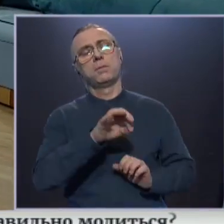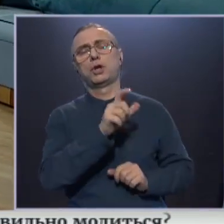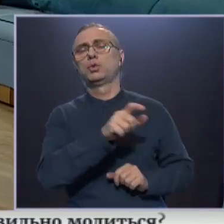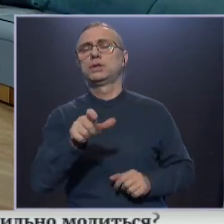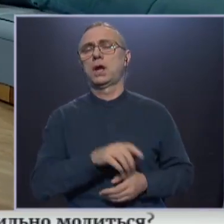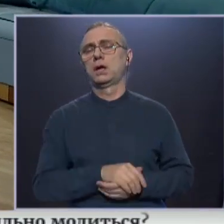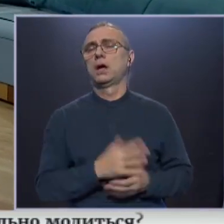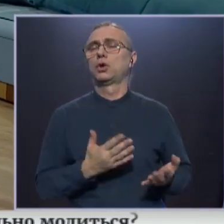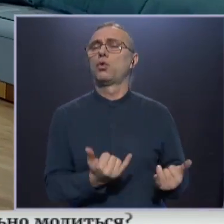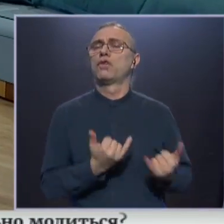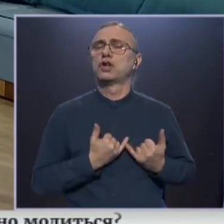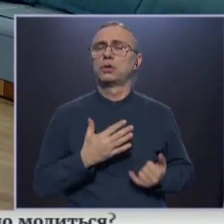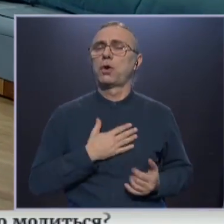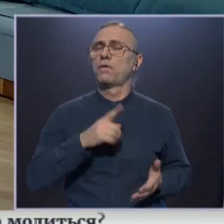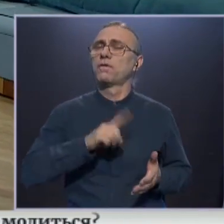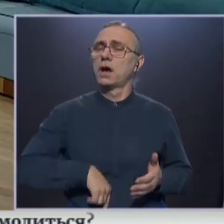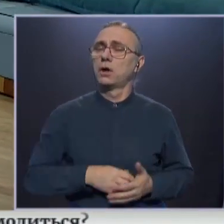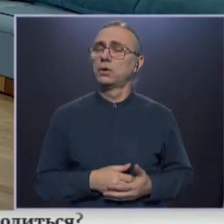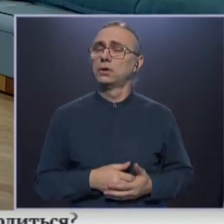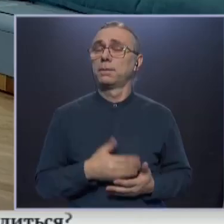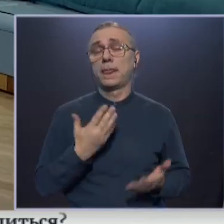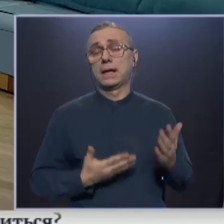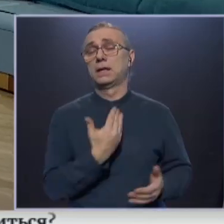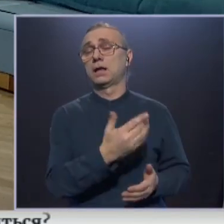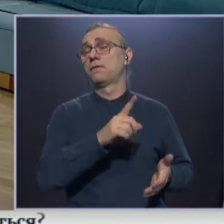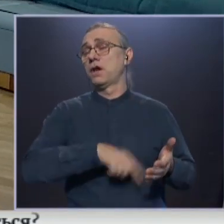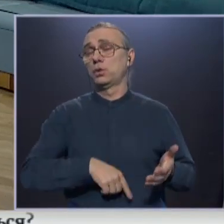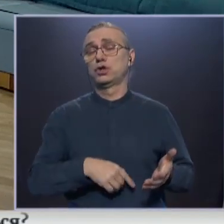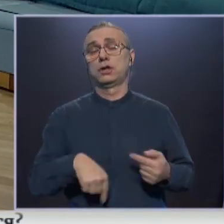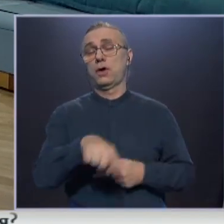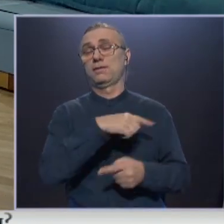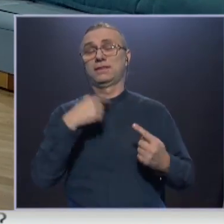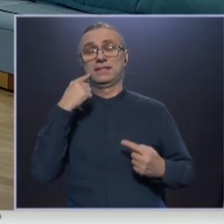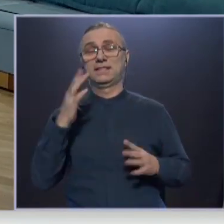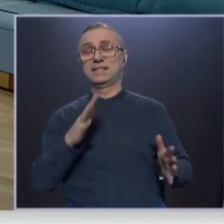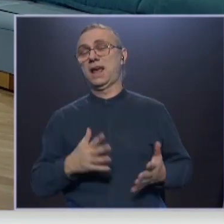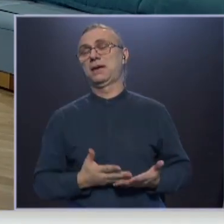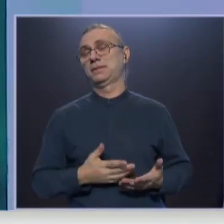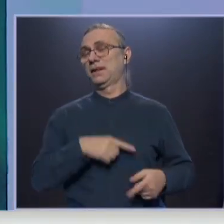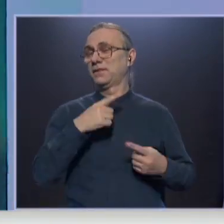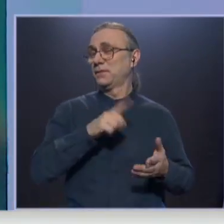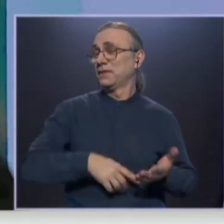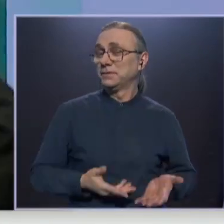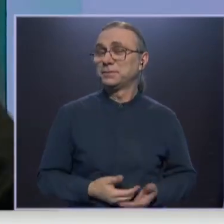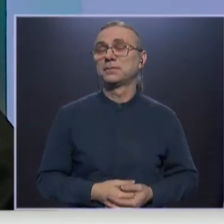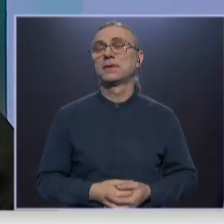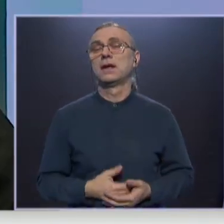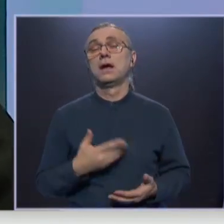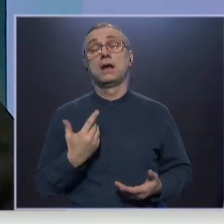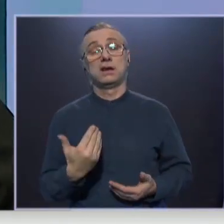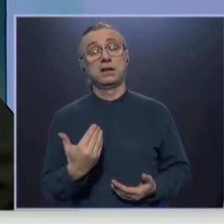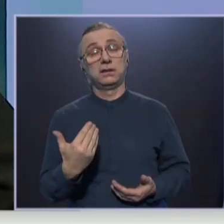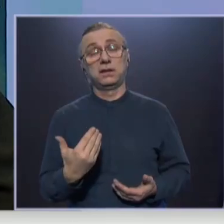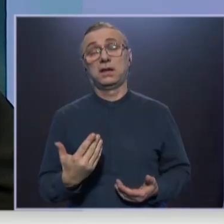все равно уважают мою веру. Если они верующие, то они этого не стесняются. Поэтому ты, дружище, если ты вдруг застеснялся